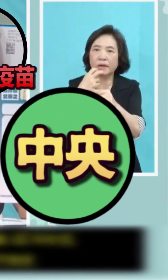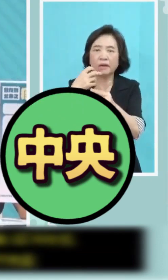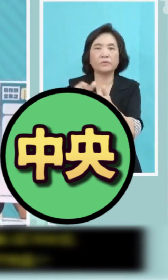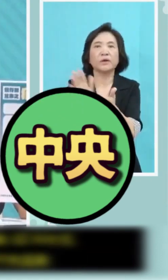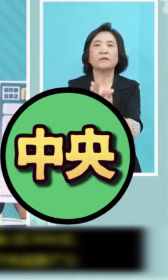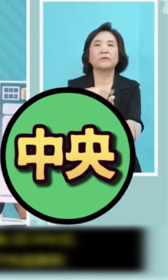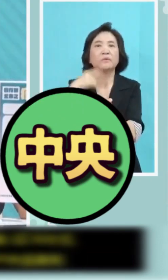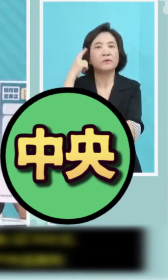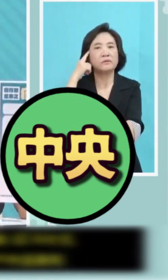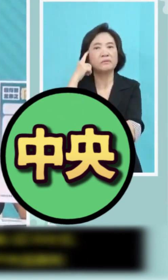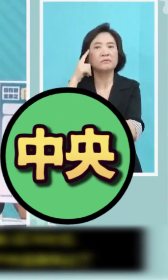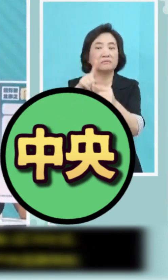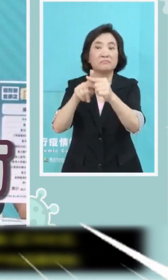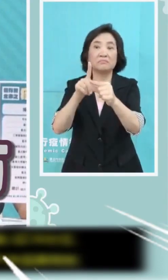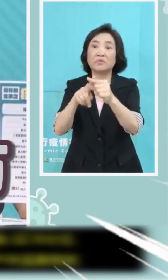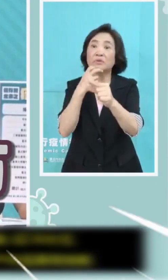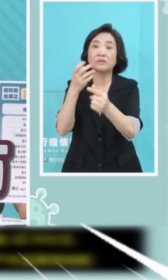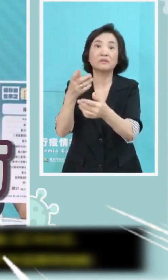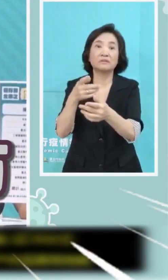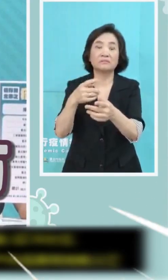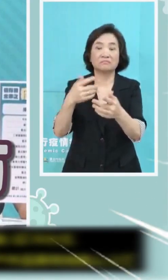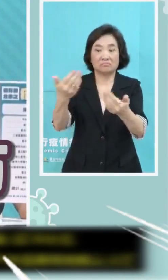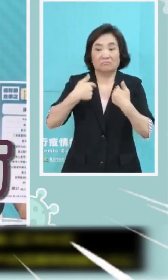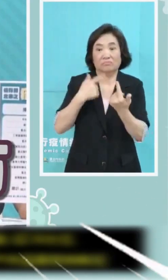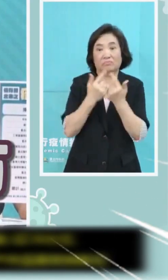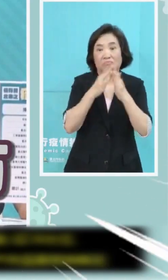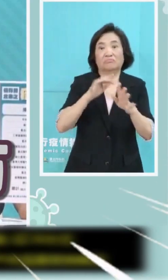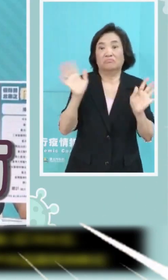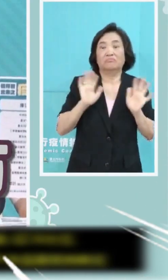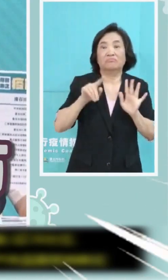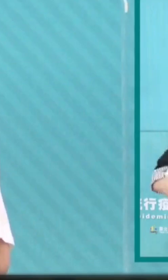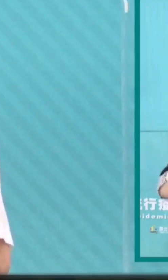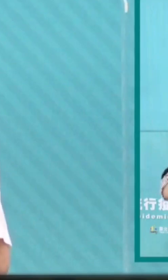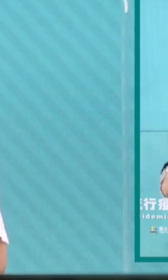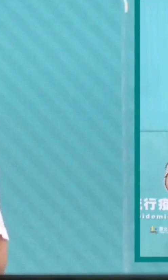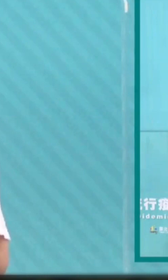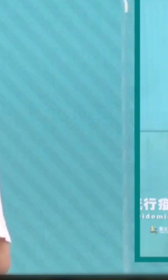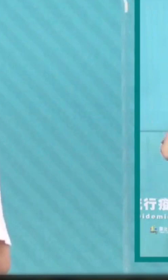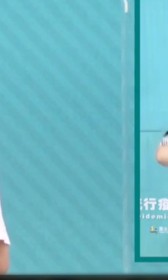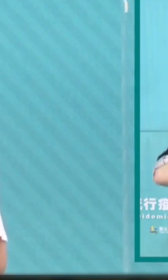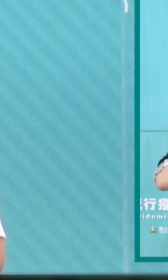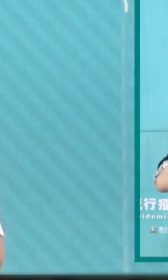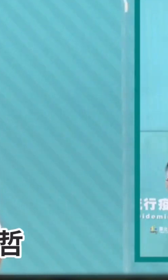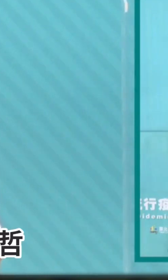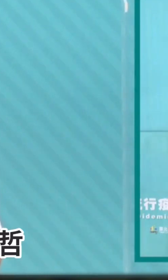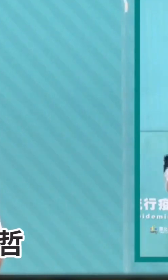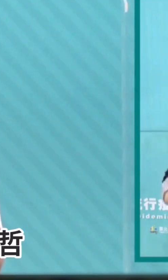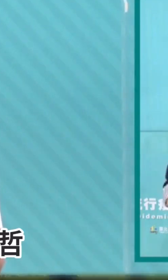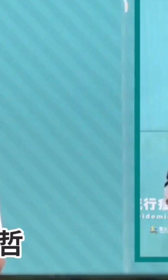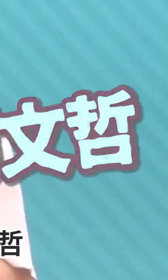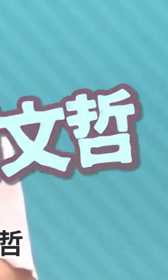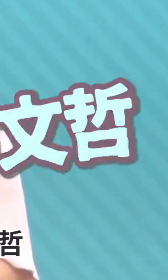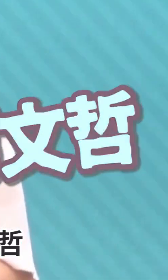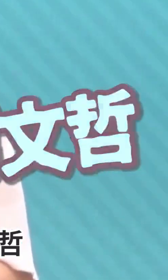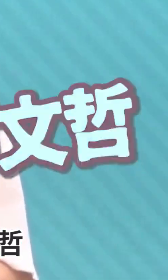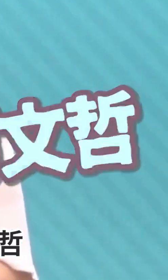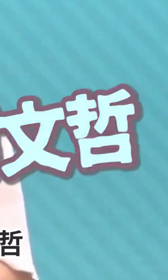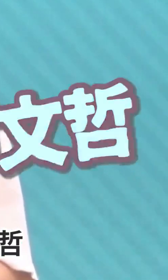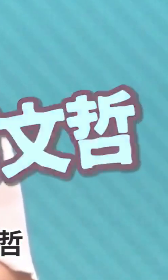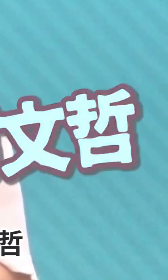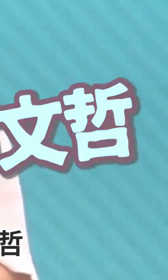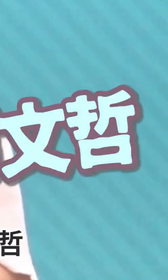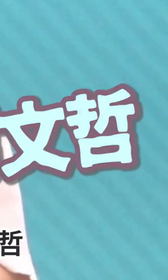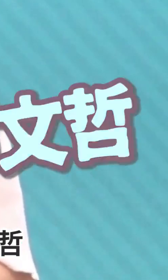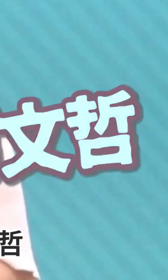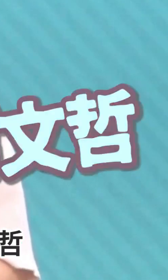说他配送给医院了，就闪过我们台北市的这个这一招。那你白怕是哦，其实哦，那医院也不怕